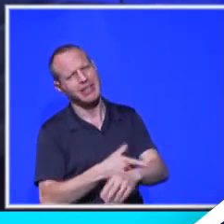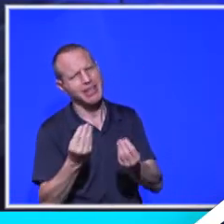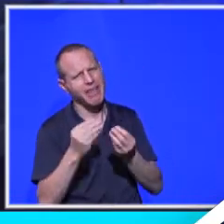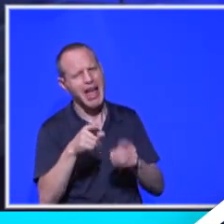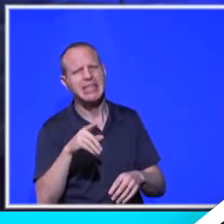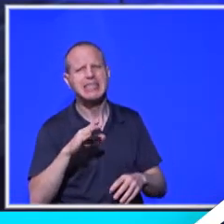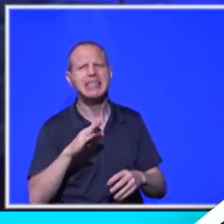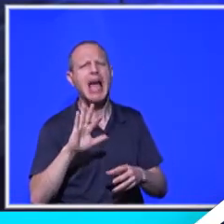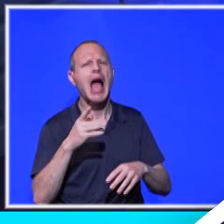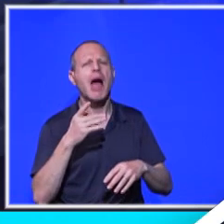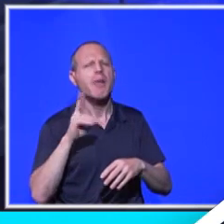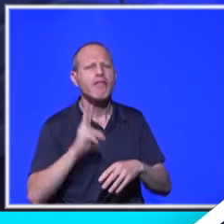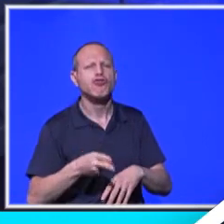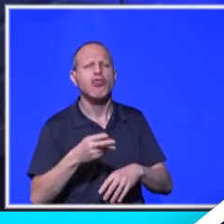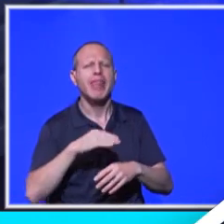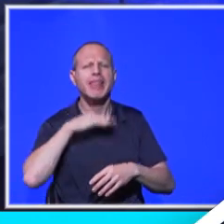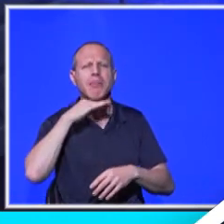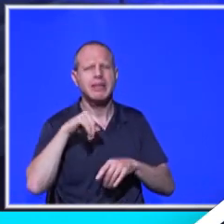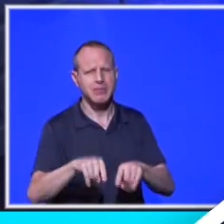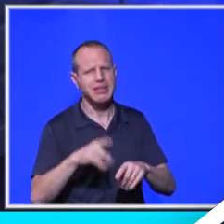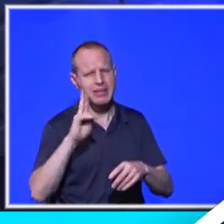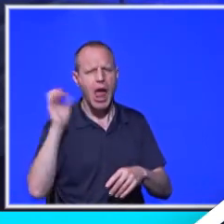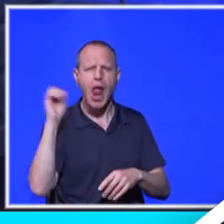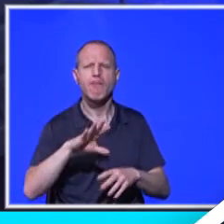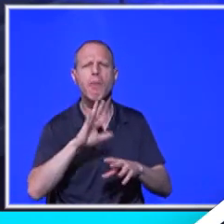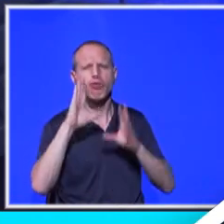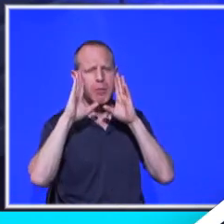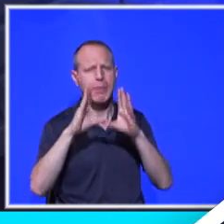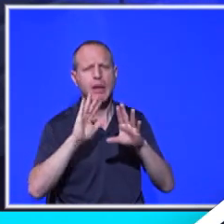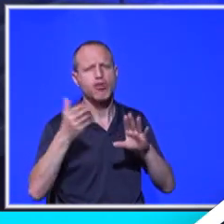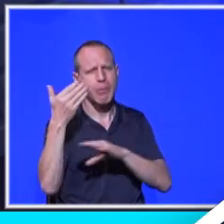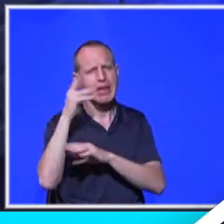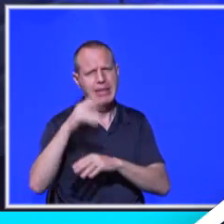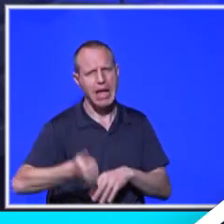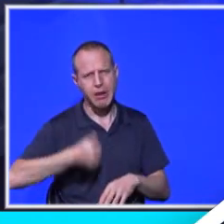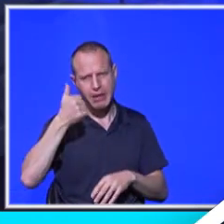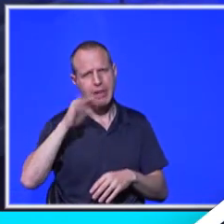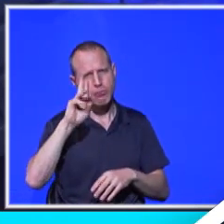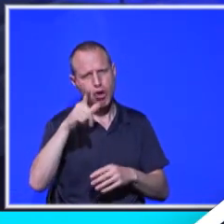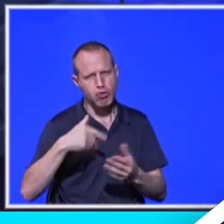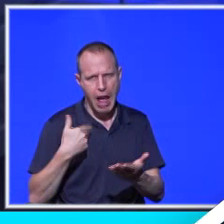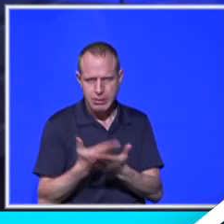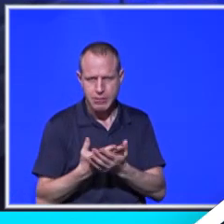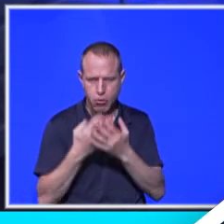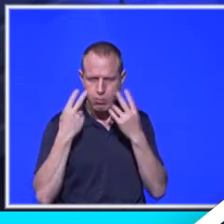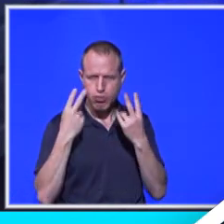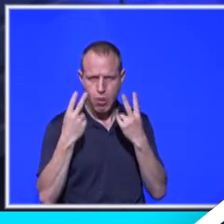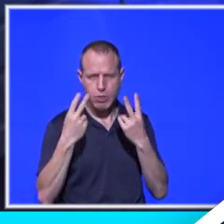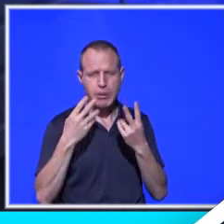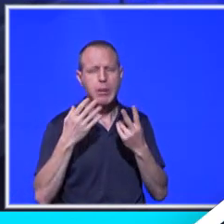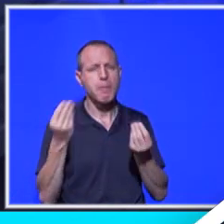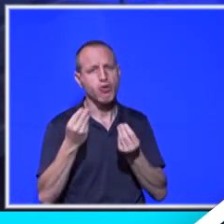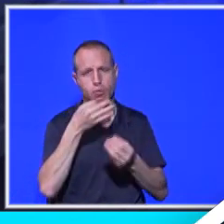יודע, כבר נמאס מזה. צריך לבוא עם מה שמאמינים, איך שהמדינה צריכה להתנהל, אם יש לך הצעות קונקרטיות, משהו יעיל,